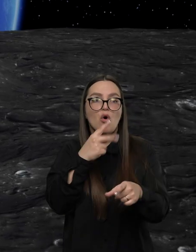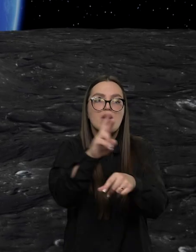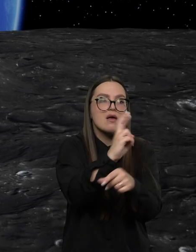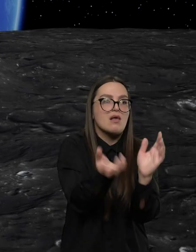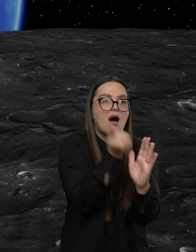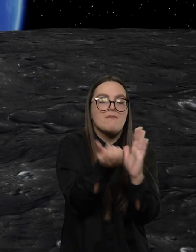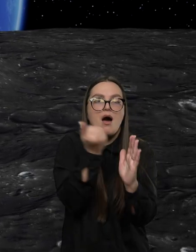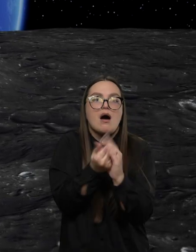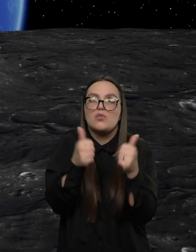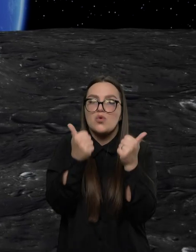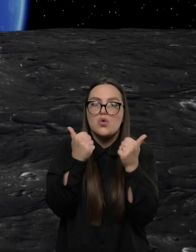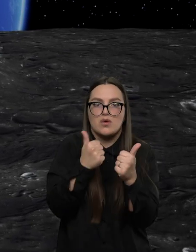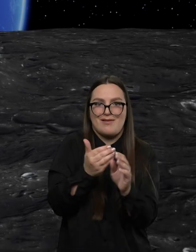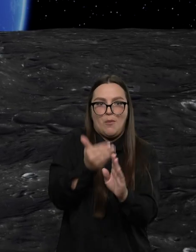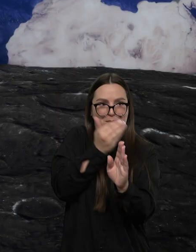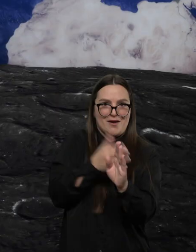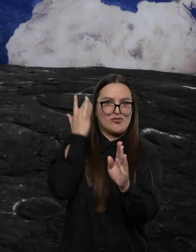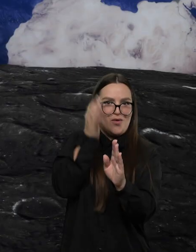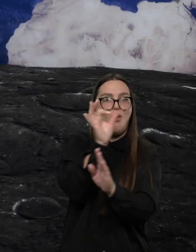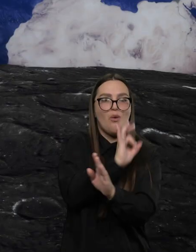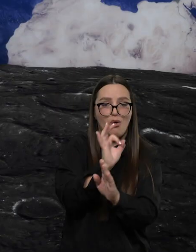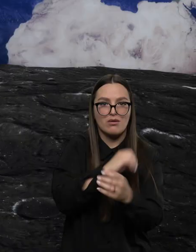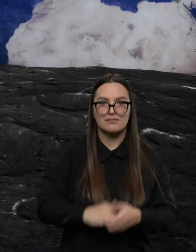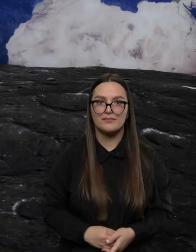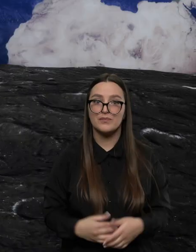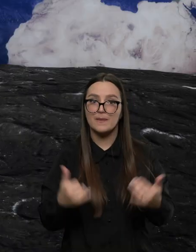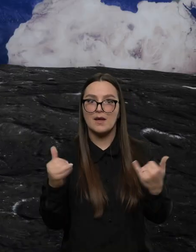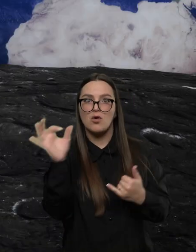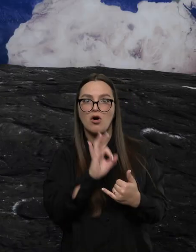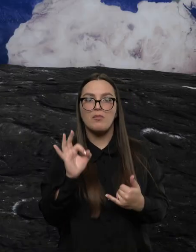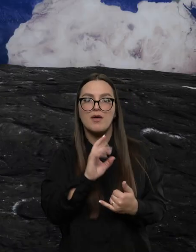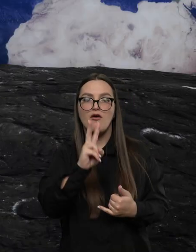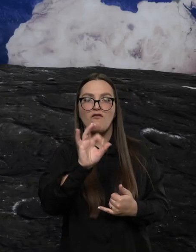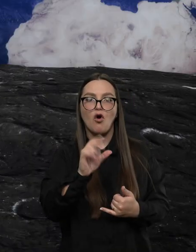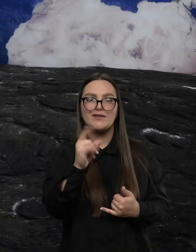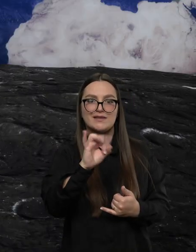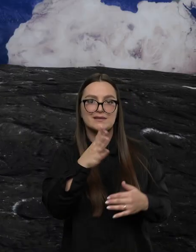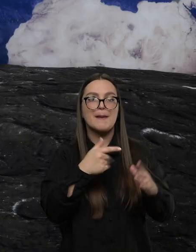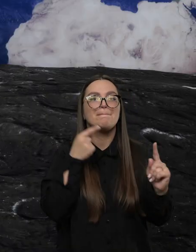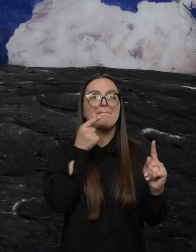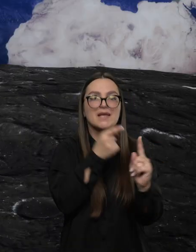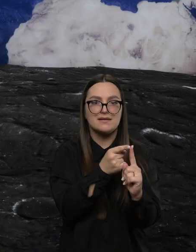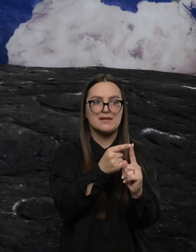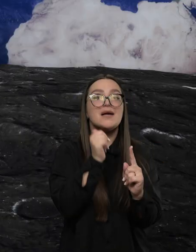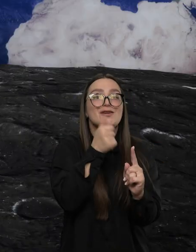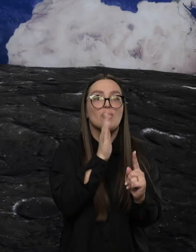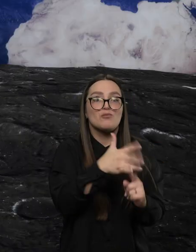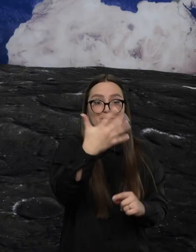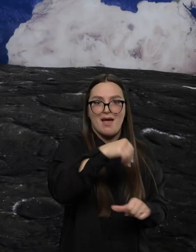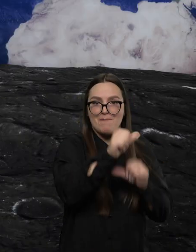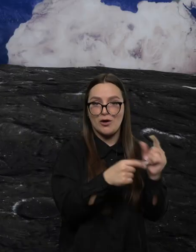daugiau rezultatų, negu buvo pagalvota. Tai ir grįžtant prie minėto Voyager misijos, kuri tuoj švęs